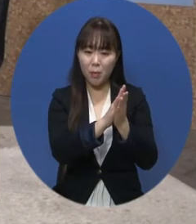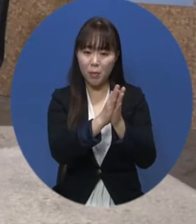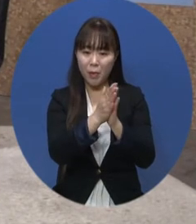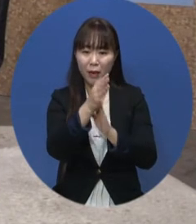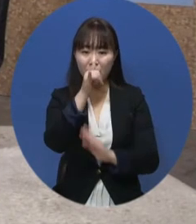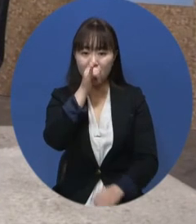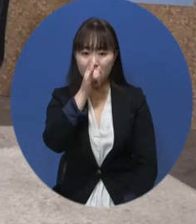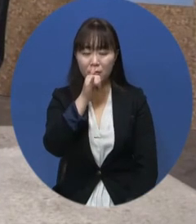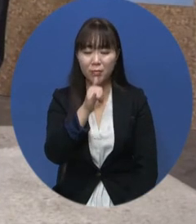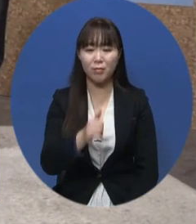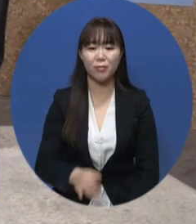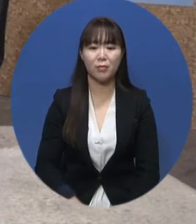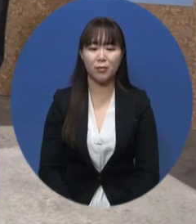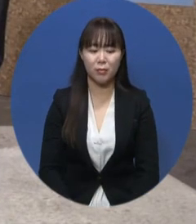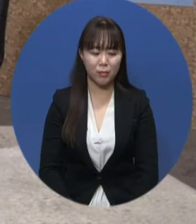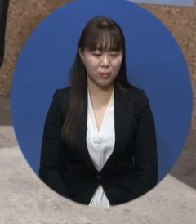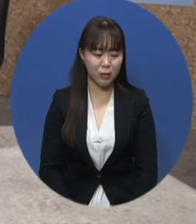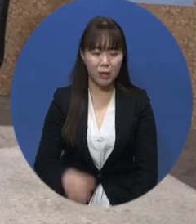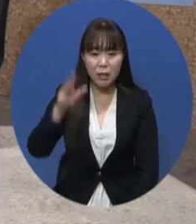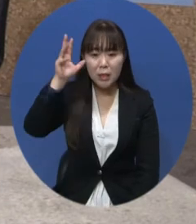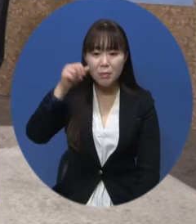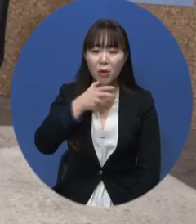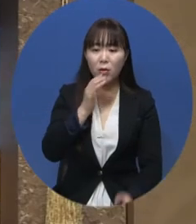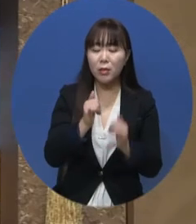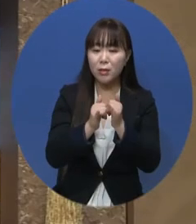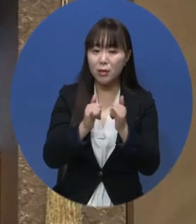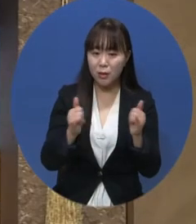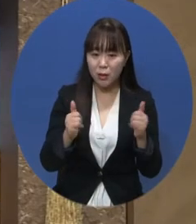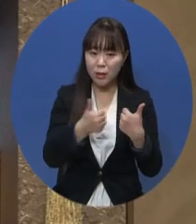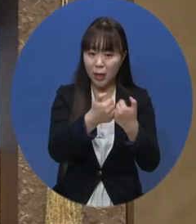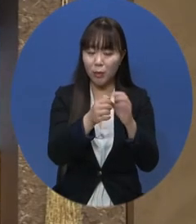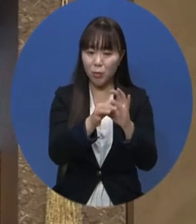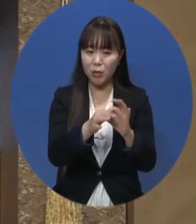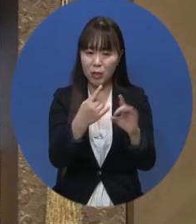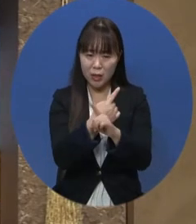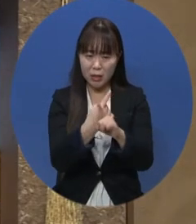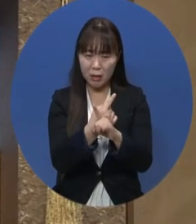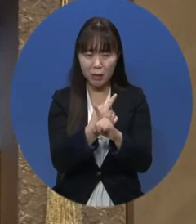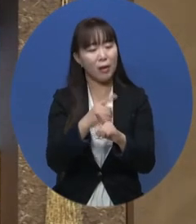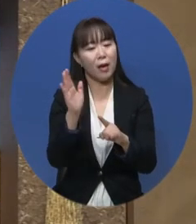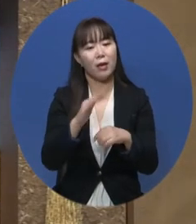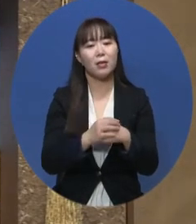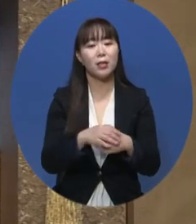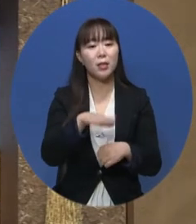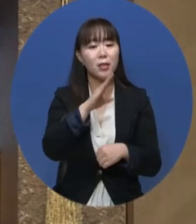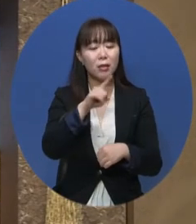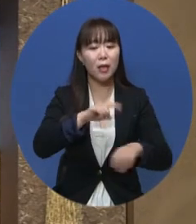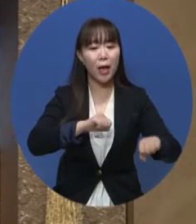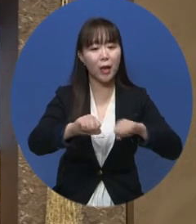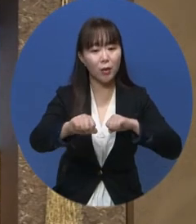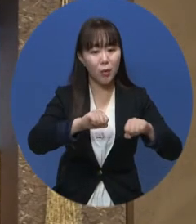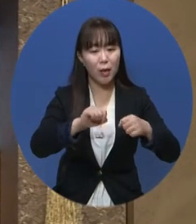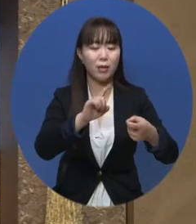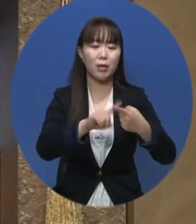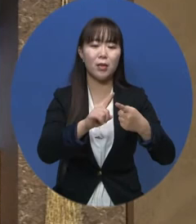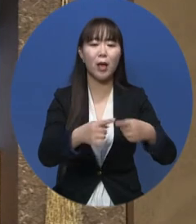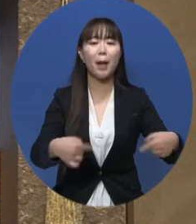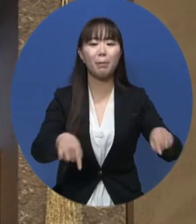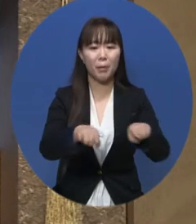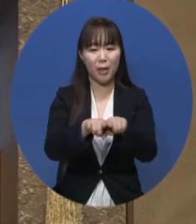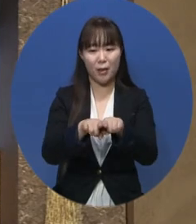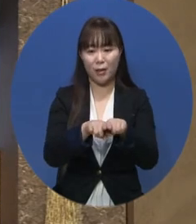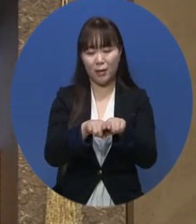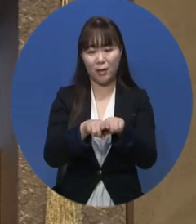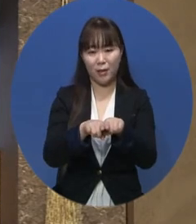나아지시나요? 치매 어르신들은 상담을 통해서 이제 치료하는 것보다는 예. 실질적으로 그 행동에 대해서